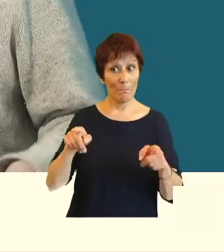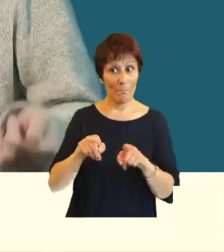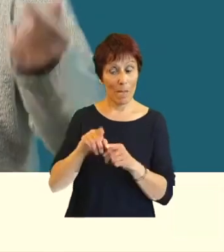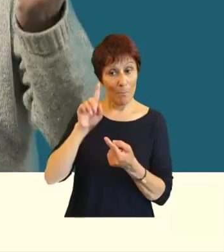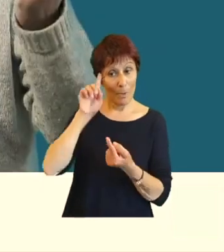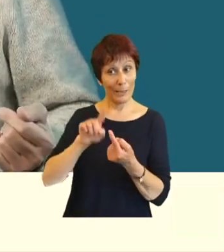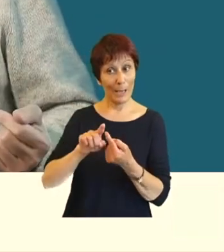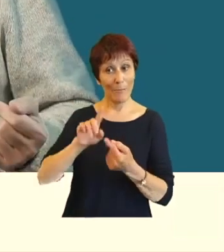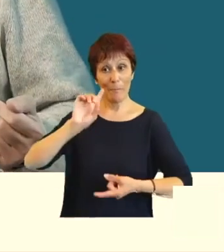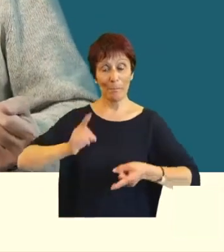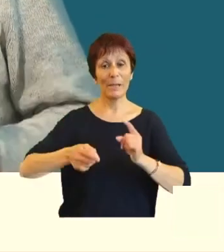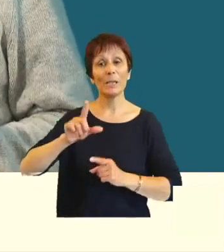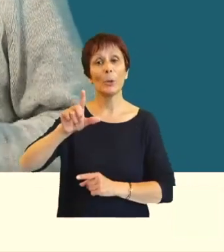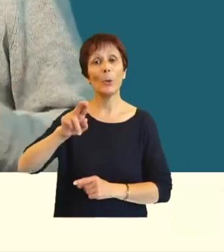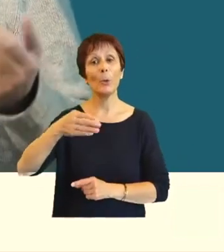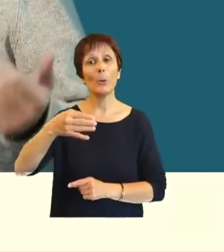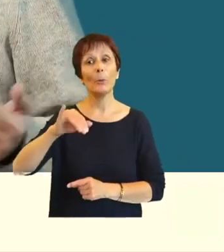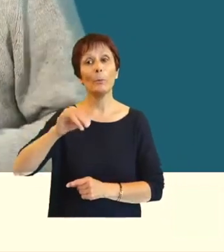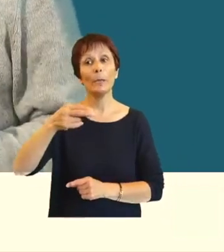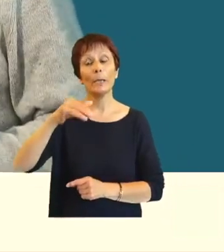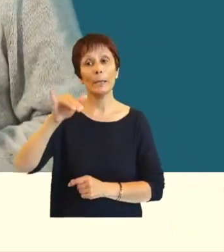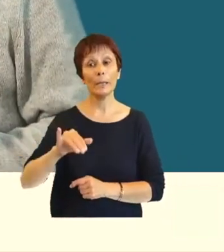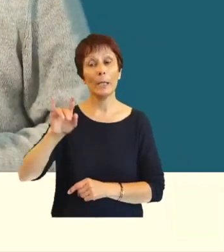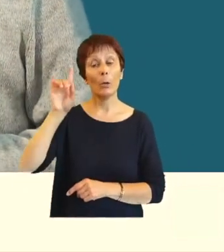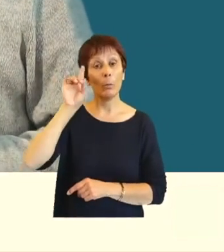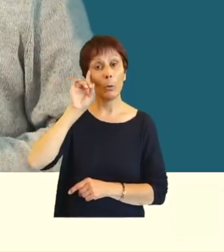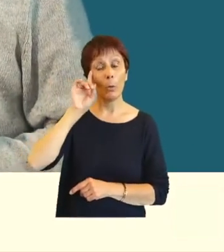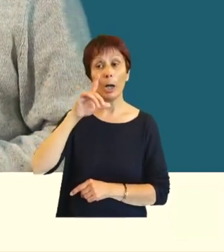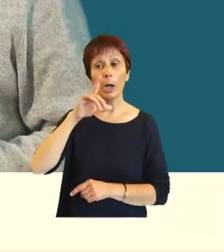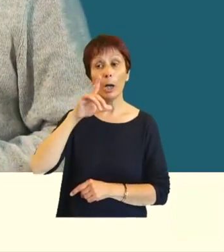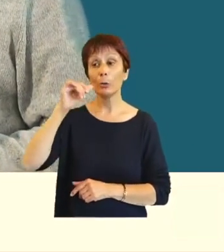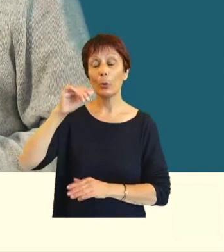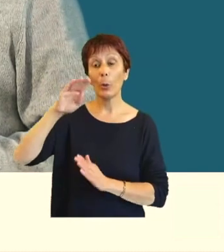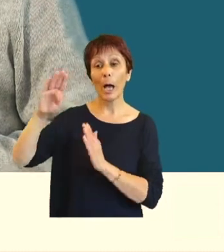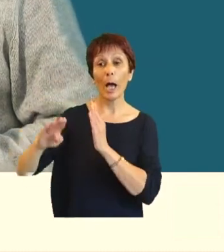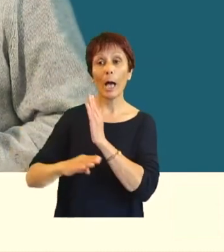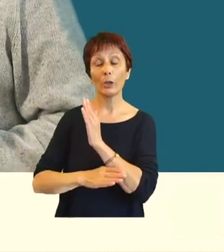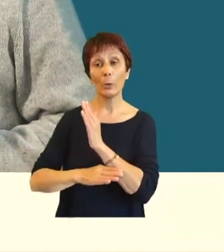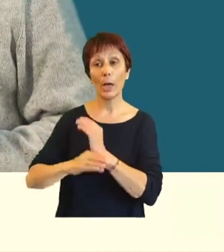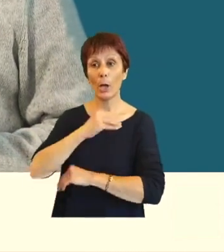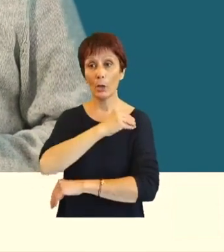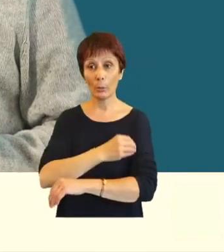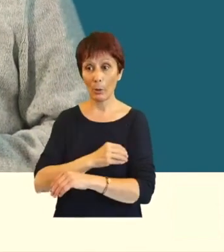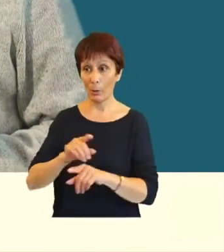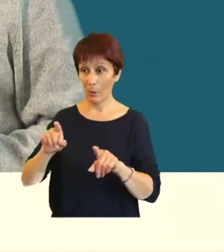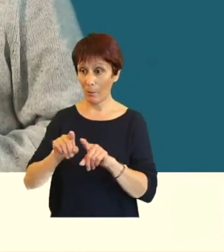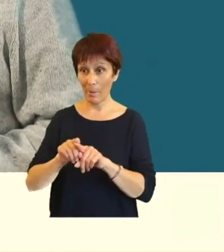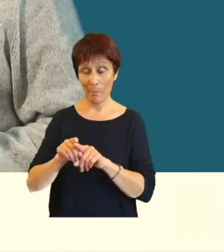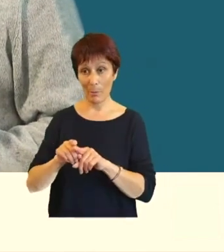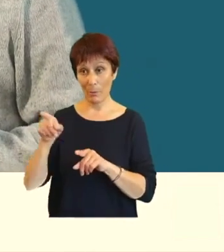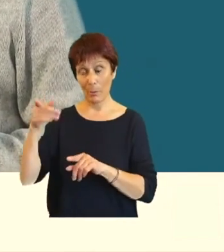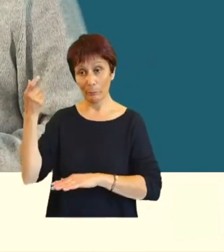que prioritairement, notre adjoint au sport, Sébastien Gibriel, doit aussi subventionner, comme nous sommes en train de le voter ce